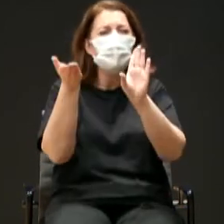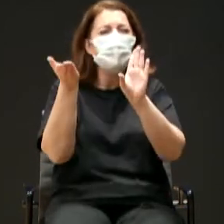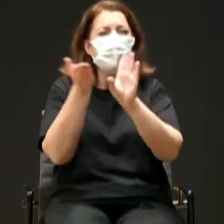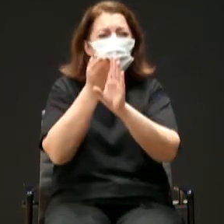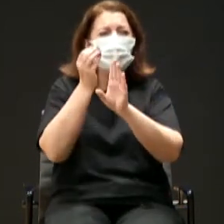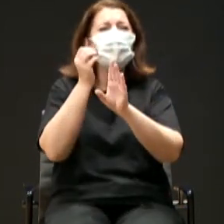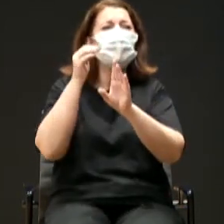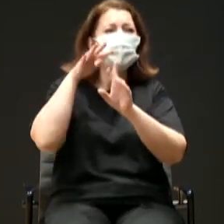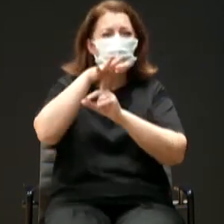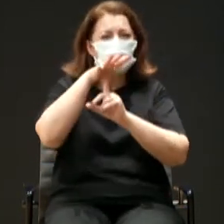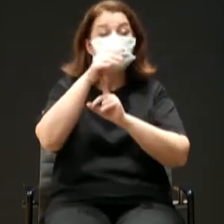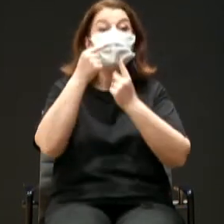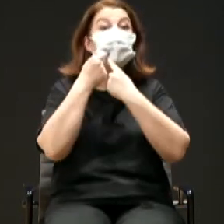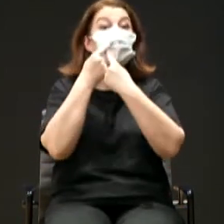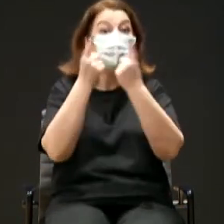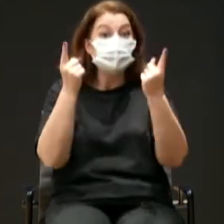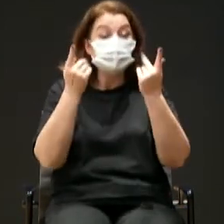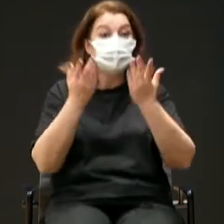ilan ediyoruz ki